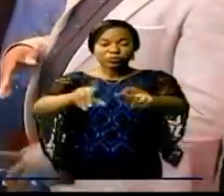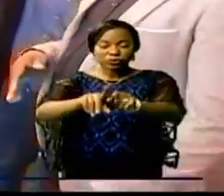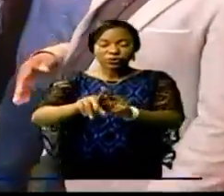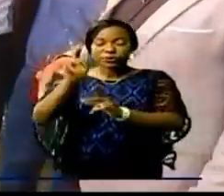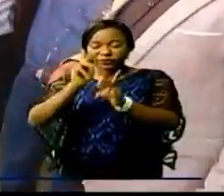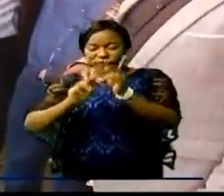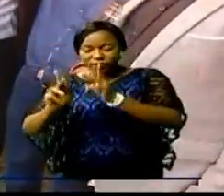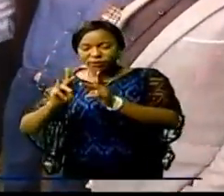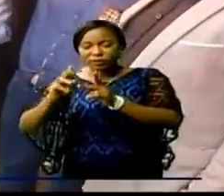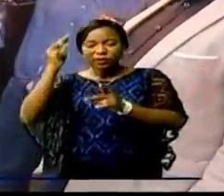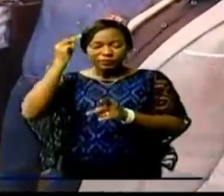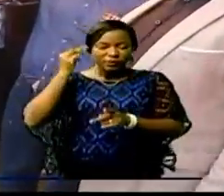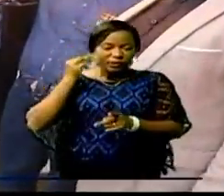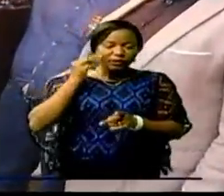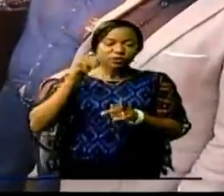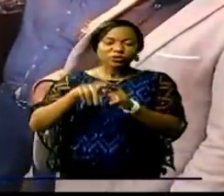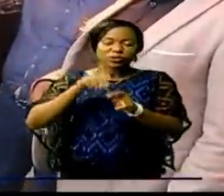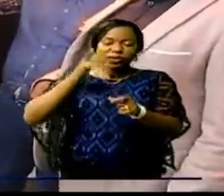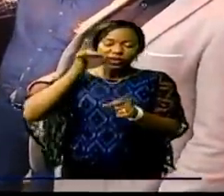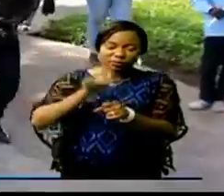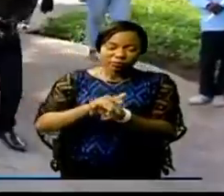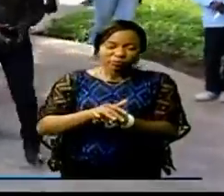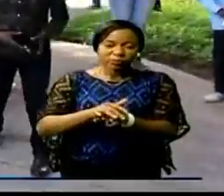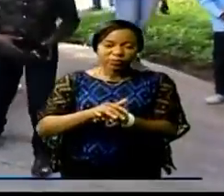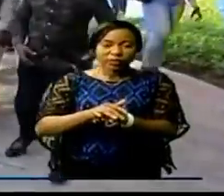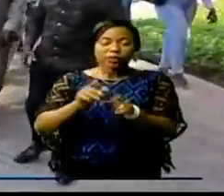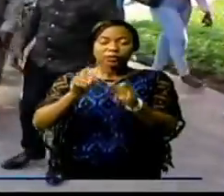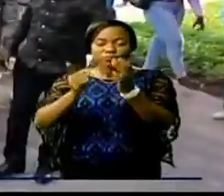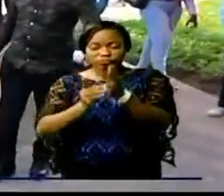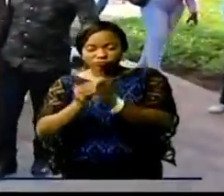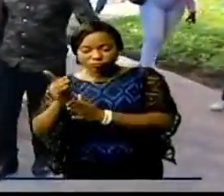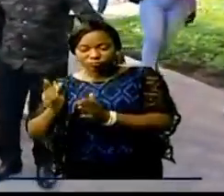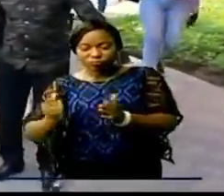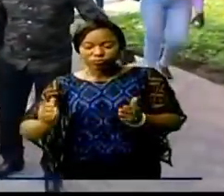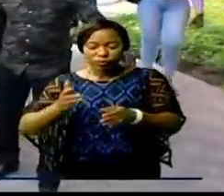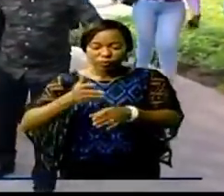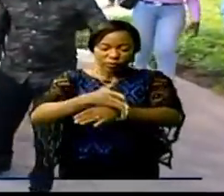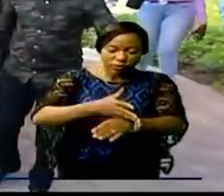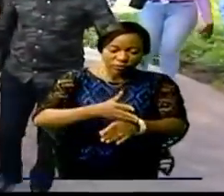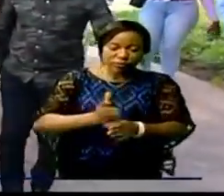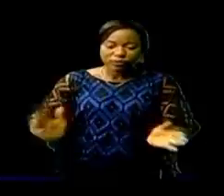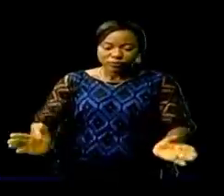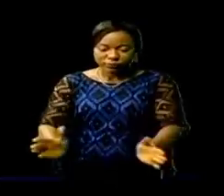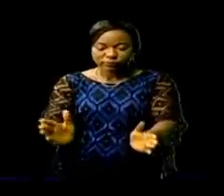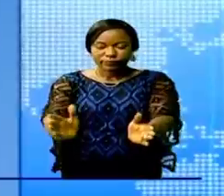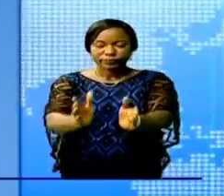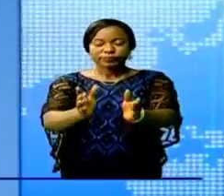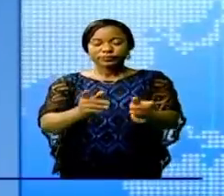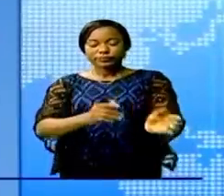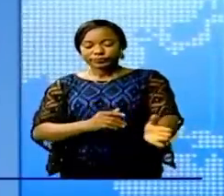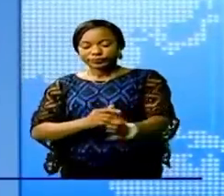le ministre Adjem Bokele a promis que l'élevage de bétail sera aussi boosté.